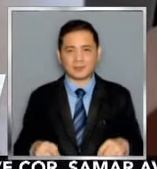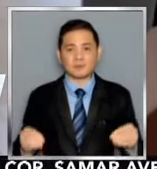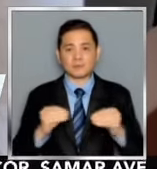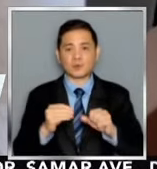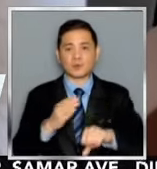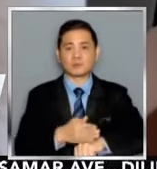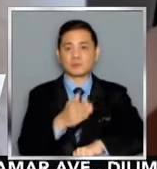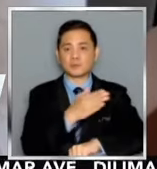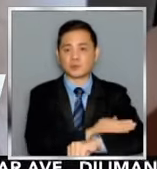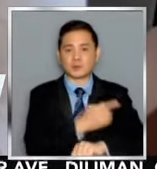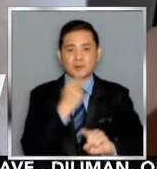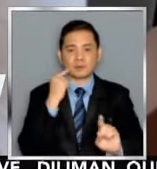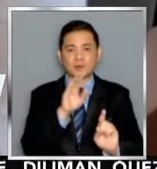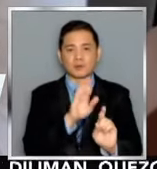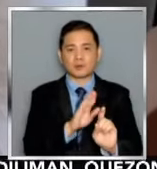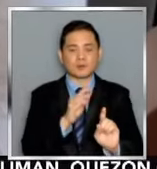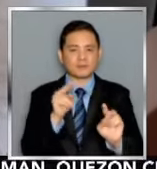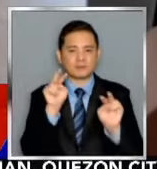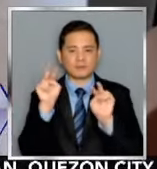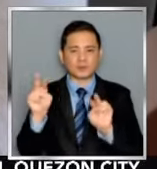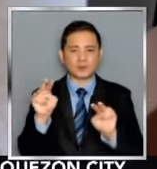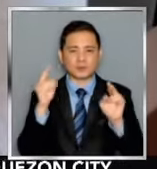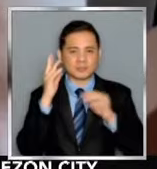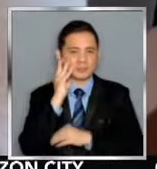viewing experience